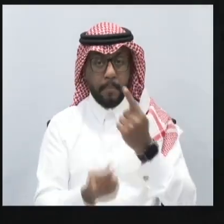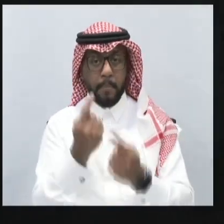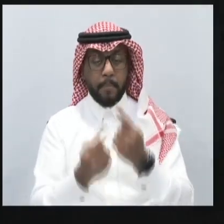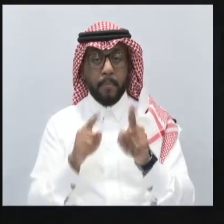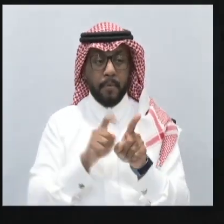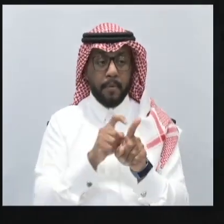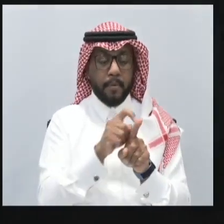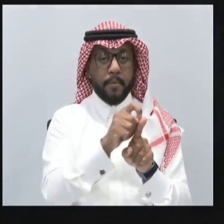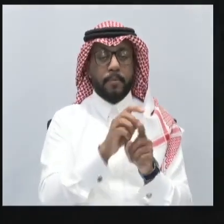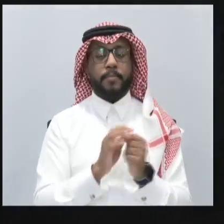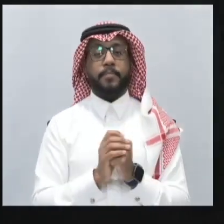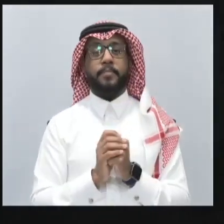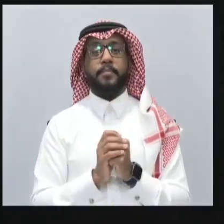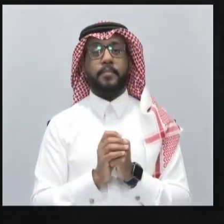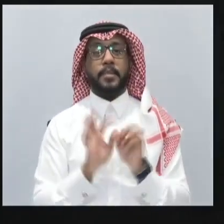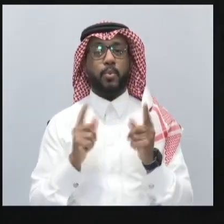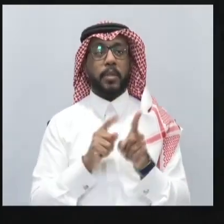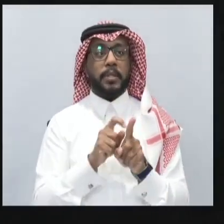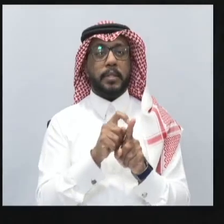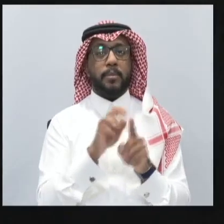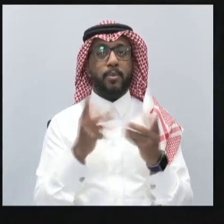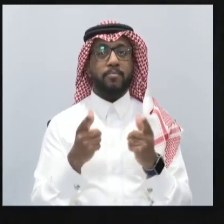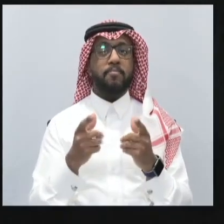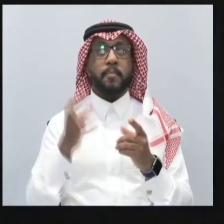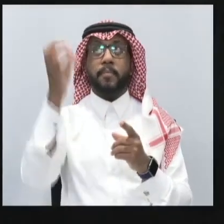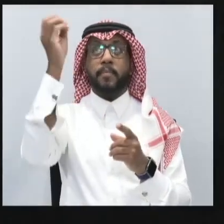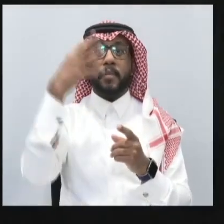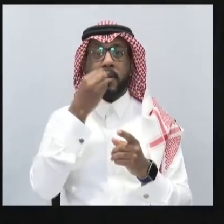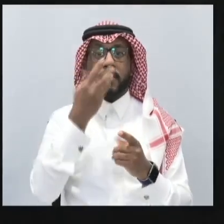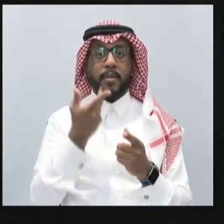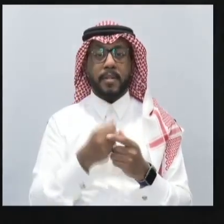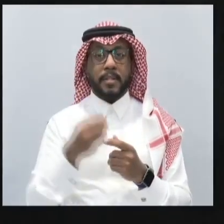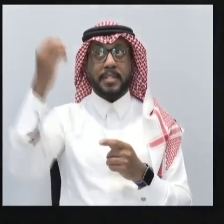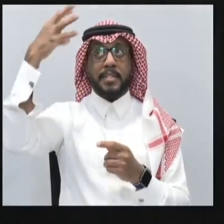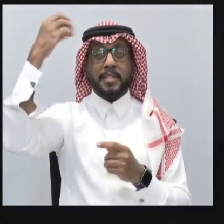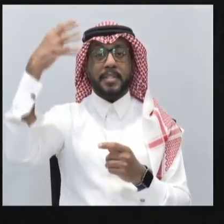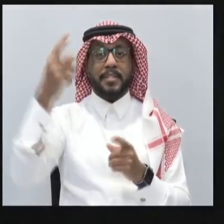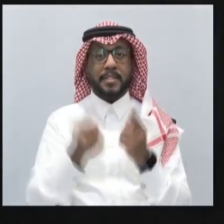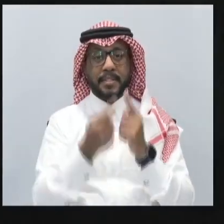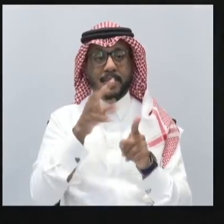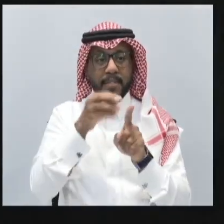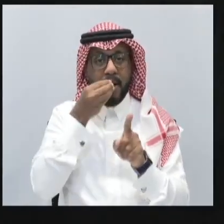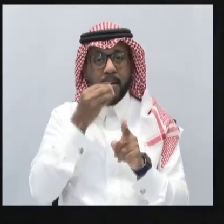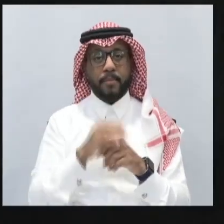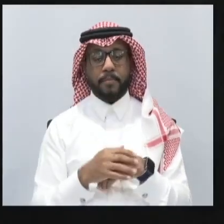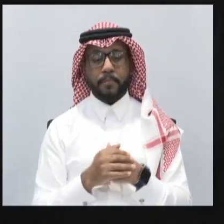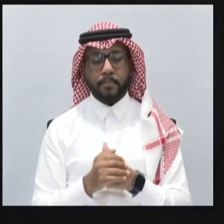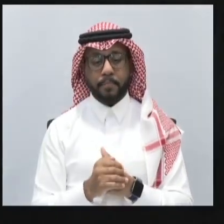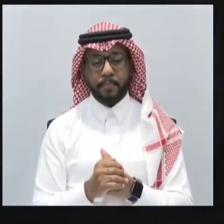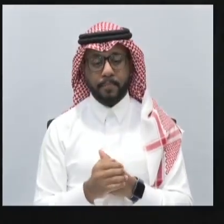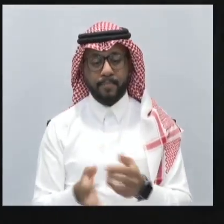بالنبات النبات من وين يجيب طاقته من وين يحصل على الغذاء تزين يجيب طاقته من الشمس ياخذ